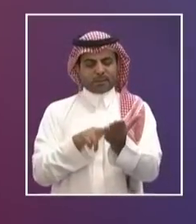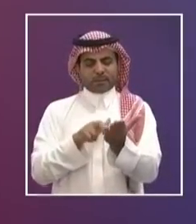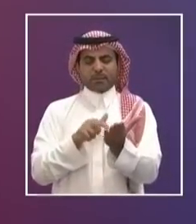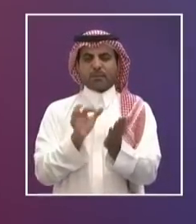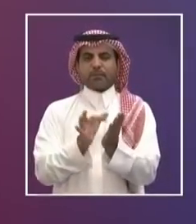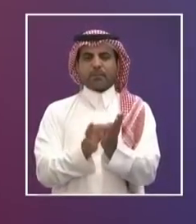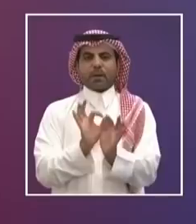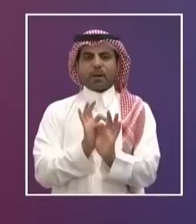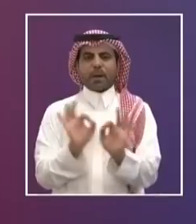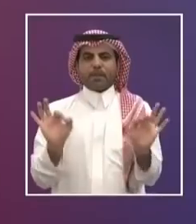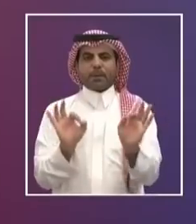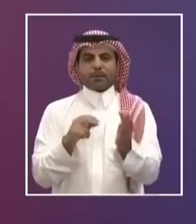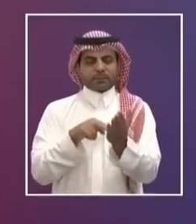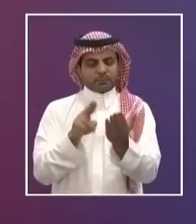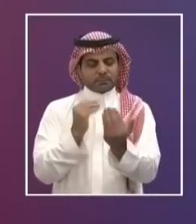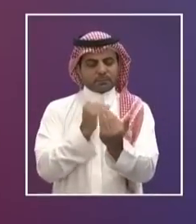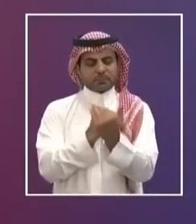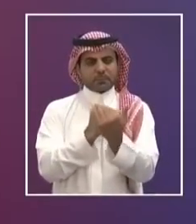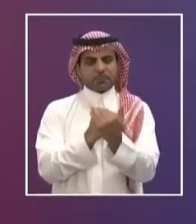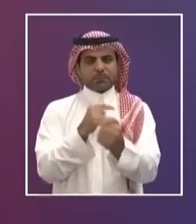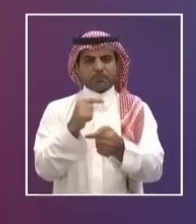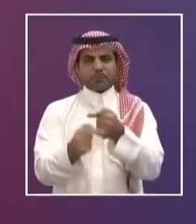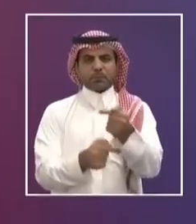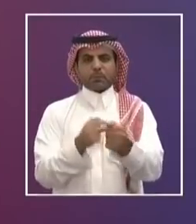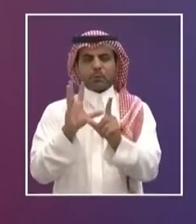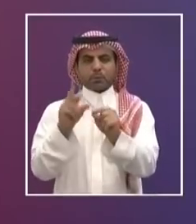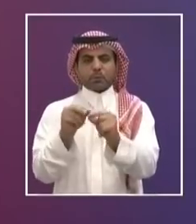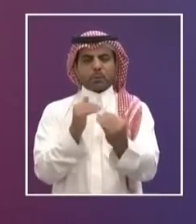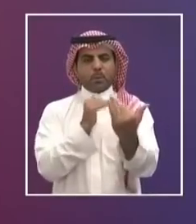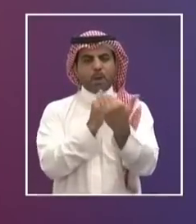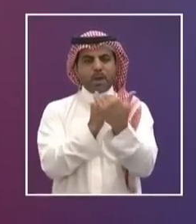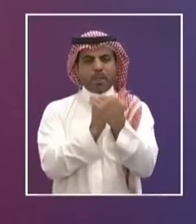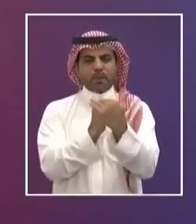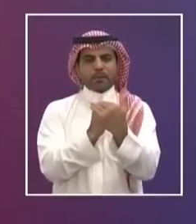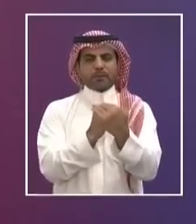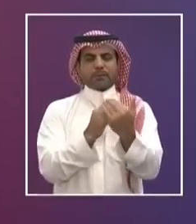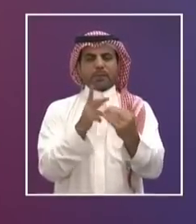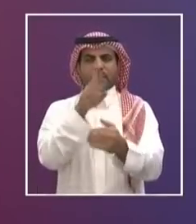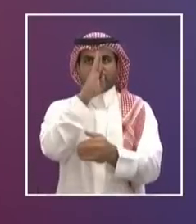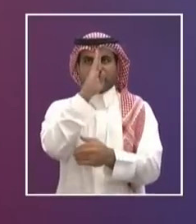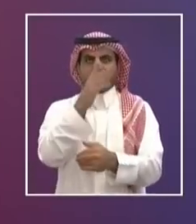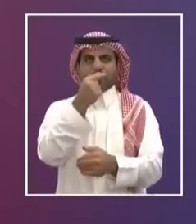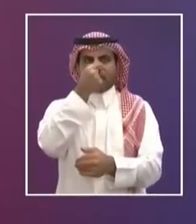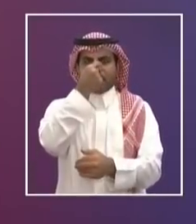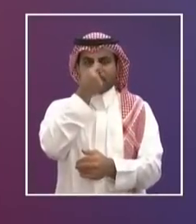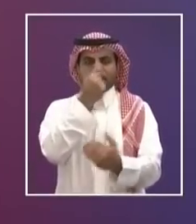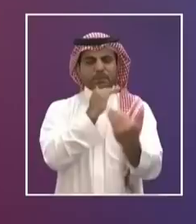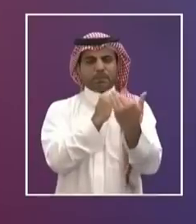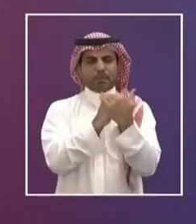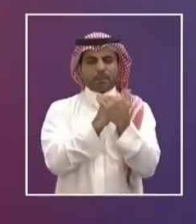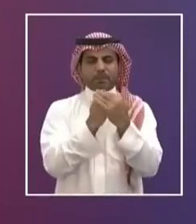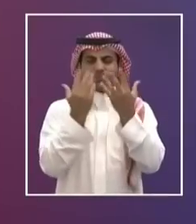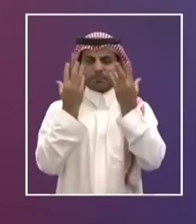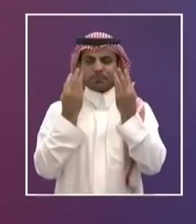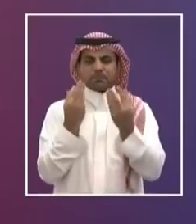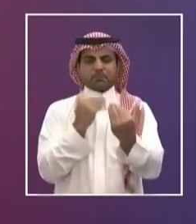ولكن مخصص محاضرتين على الأقل في الأسبوع يوم الاثنين والخميس تخص